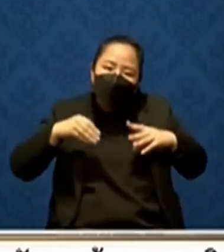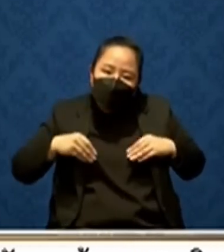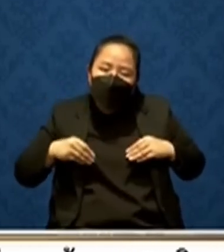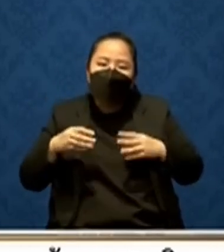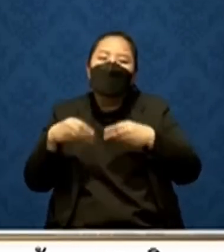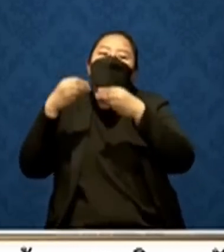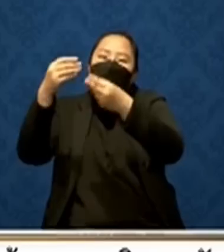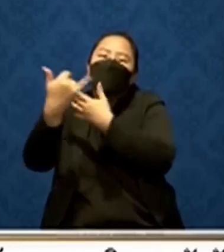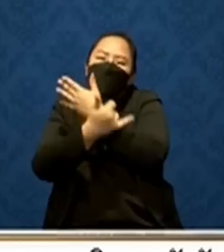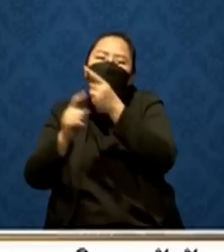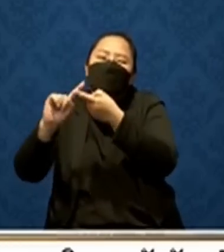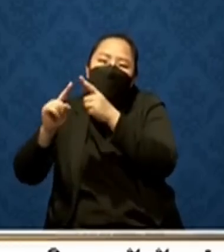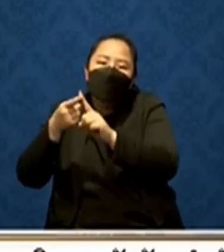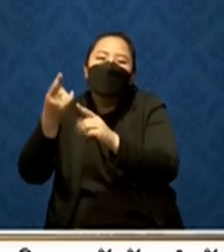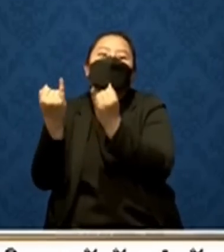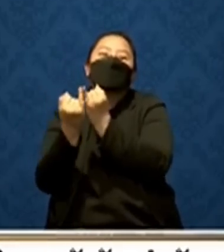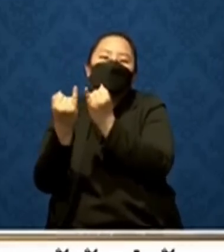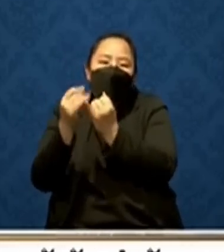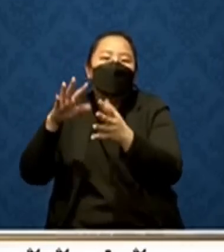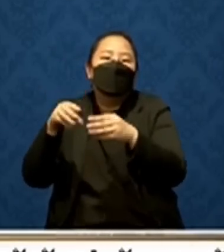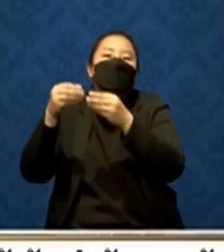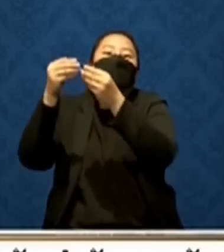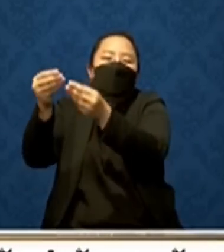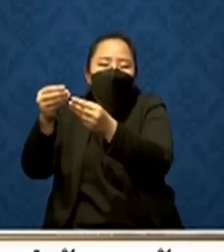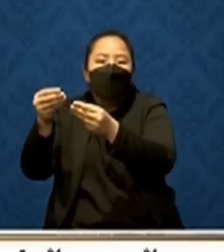ที่มีที่มาที่ไปเหมือนกับท่าน